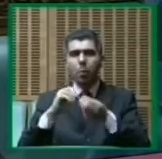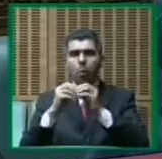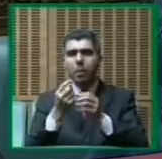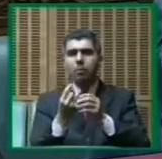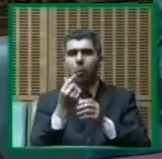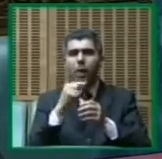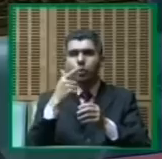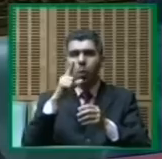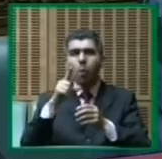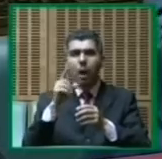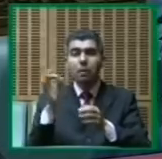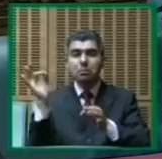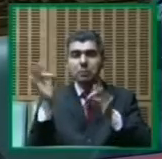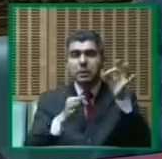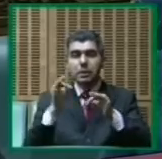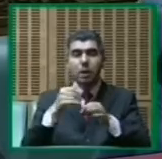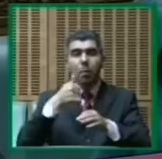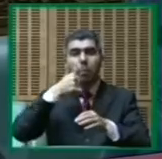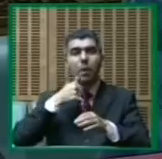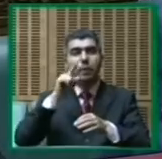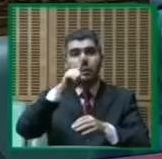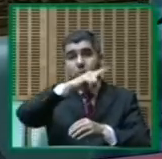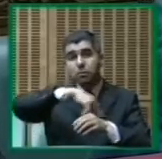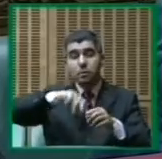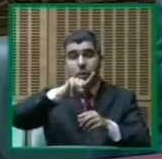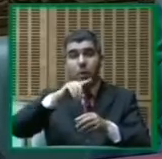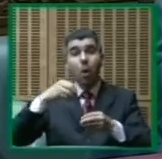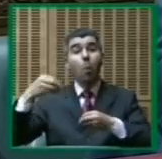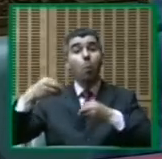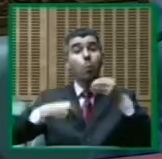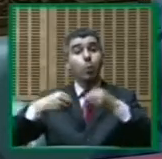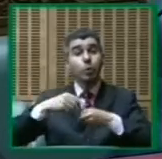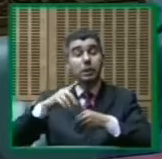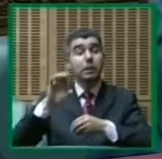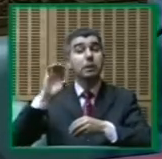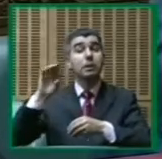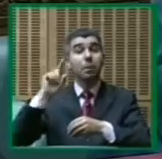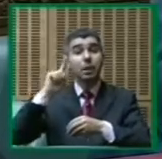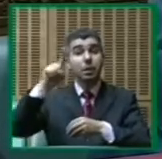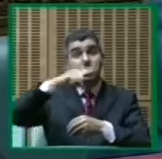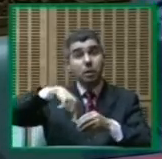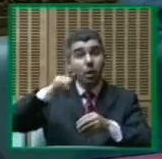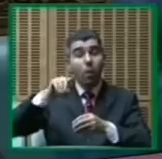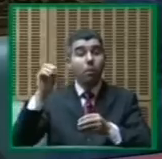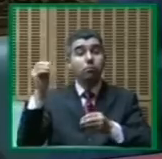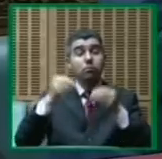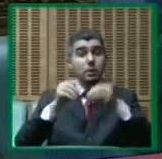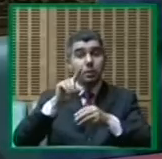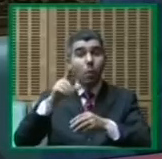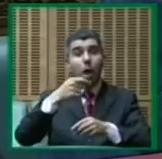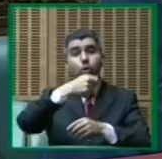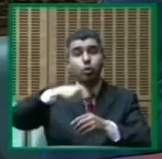من المافيا، اقول مافيا، ناس مسؤولين داخل جهه الدار البيضاء وهما عباره عن مافيا، كيشريوا